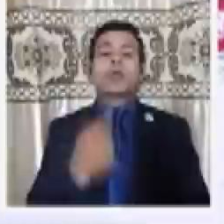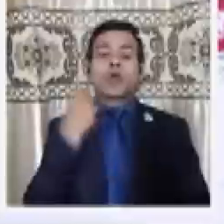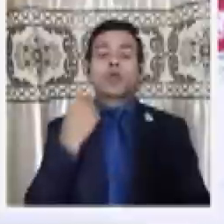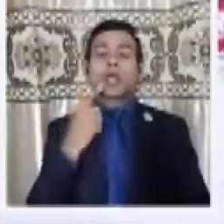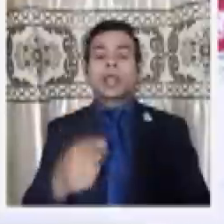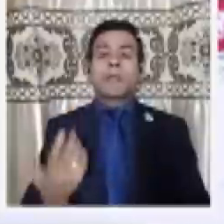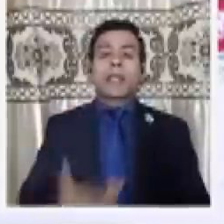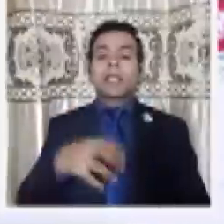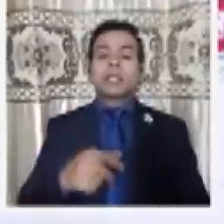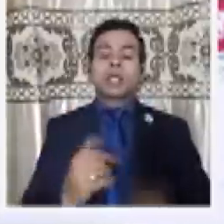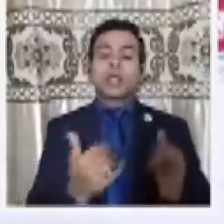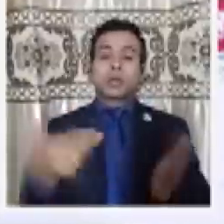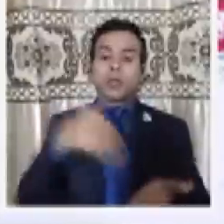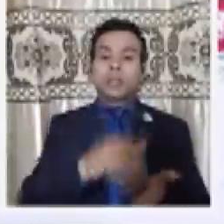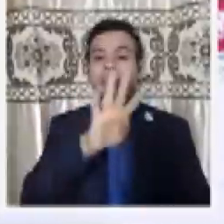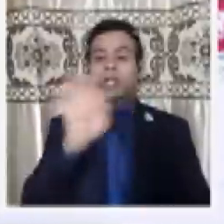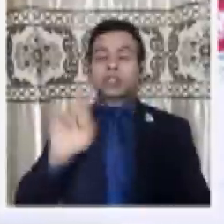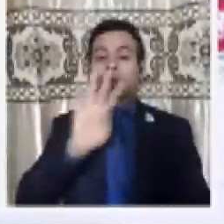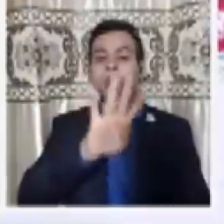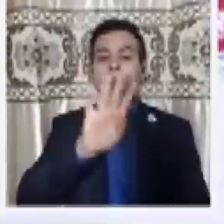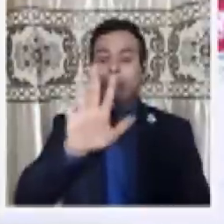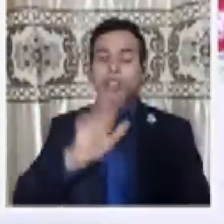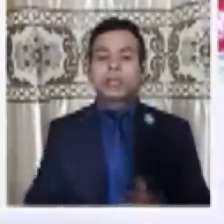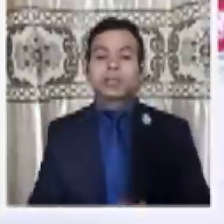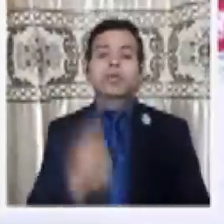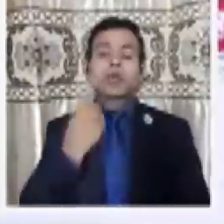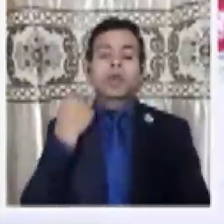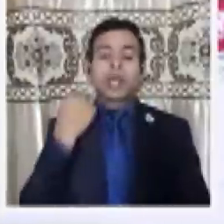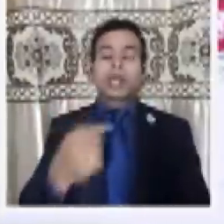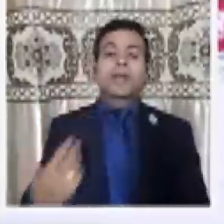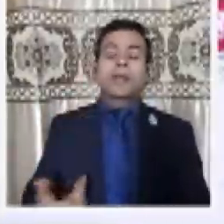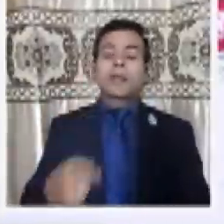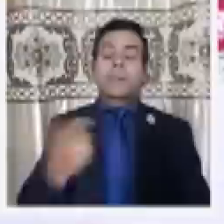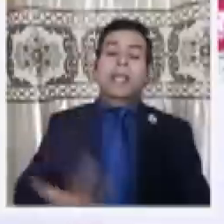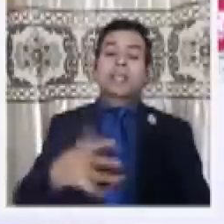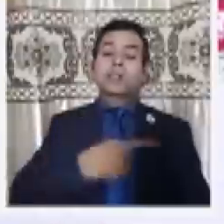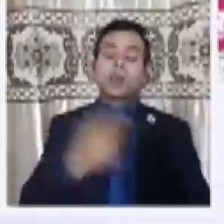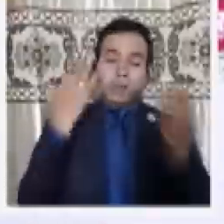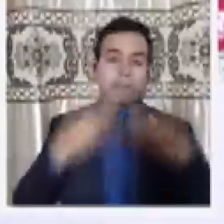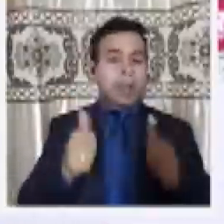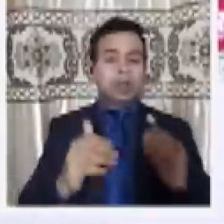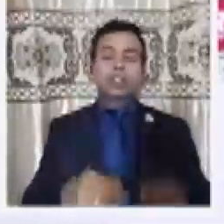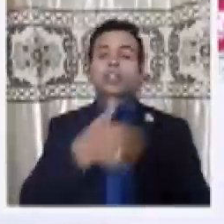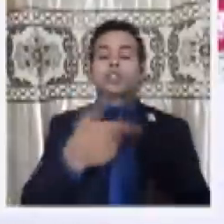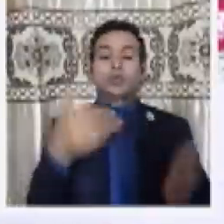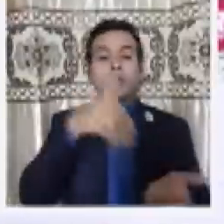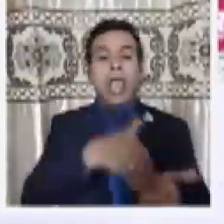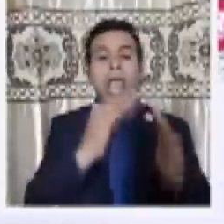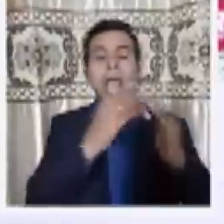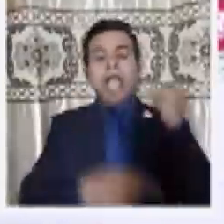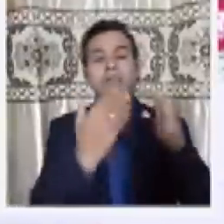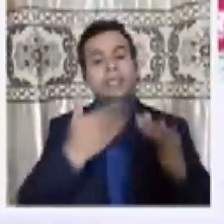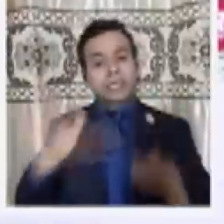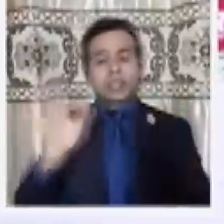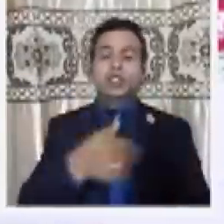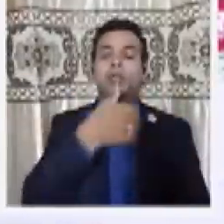194 জন এবং সারা দেশে 24 ঘন্টায় ভর্তিকৃত রোগীর সংখ্যা 445 জন, সারা দেশে 24 ঘন্টায়